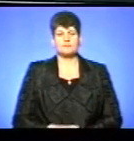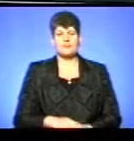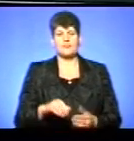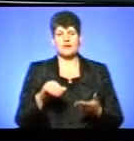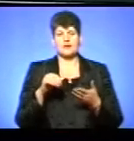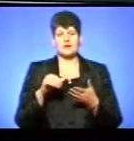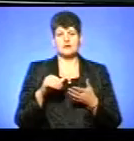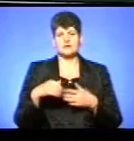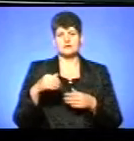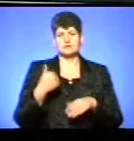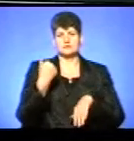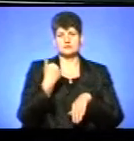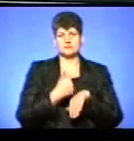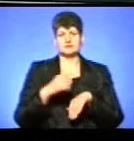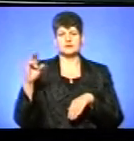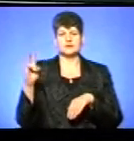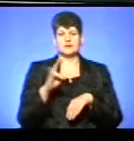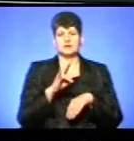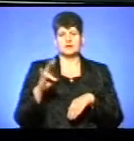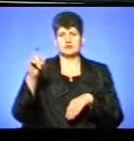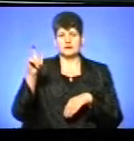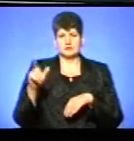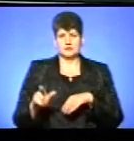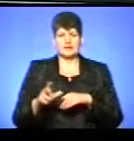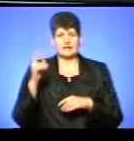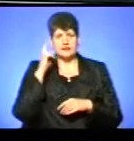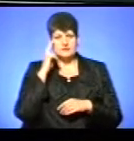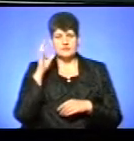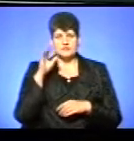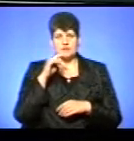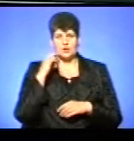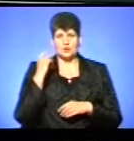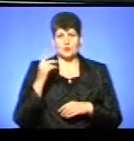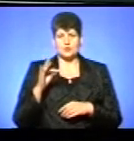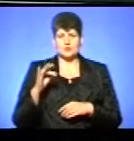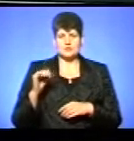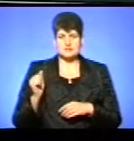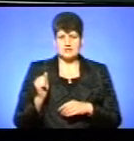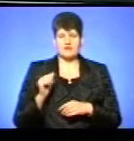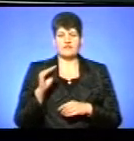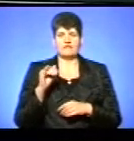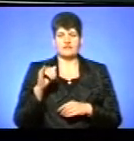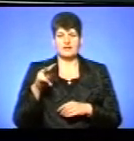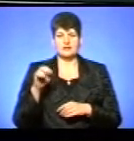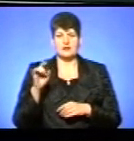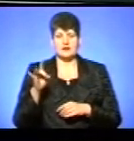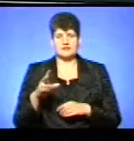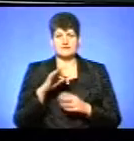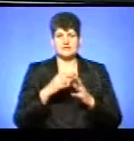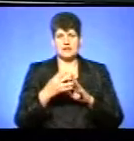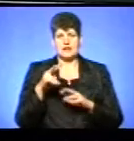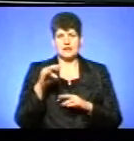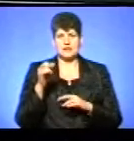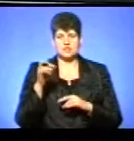Предстоятель Київського патріархату, святійший патріарх Київський і всієї Руси України Філарет у селі Лішня Кременецького району